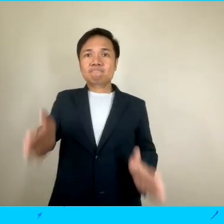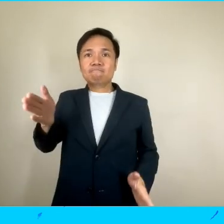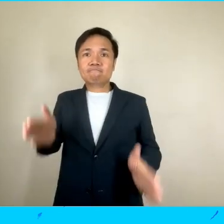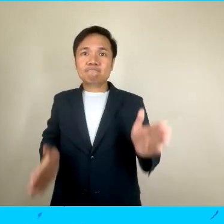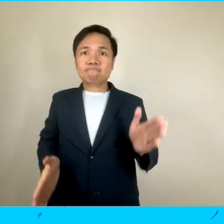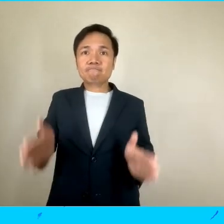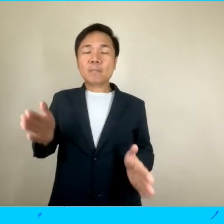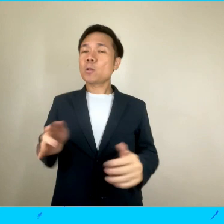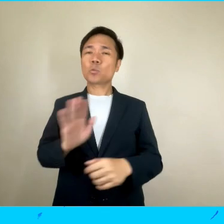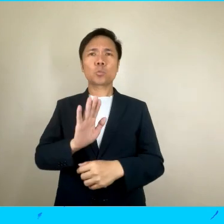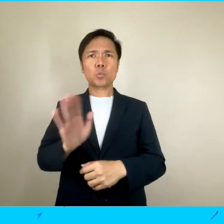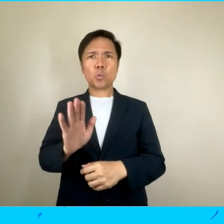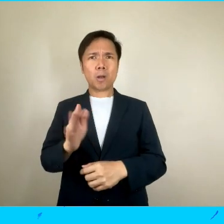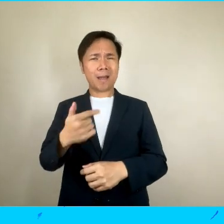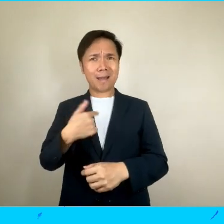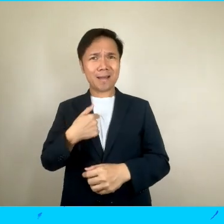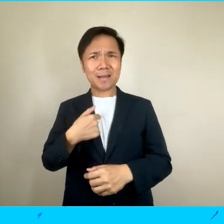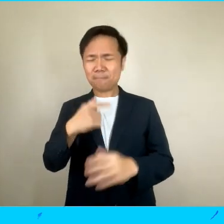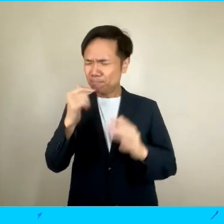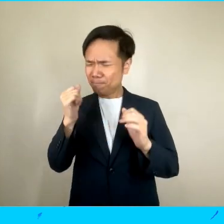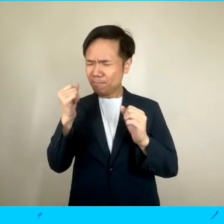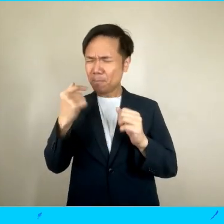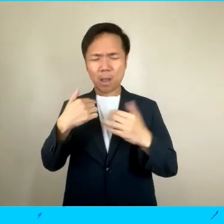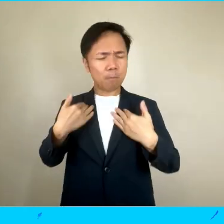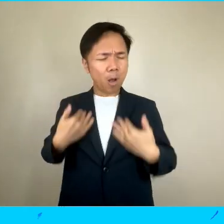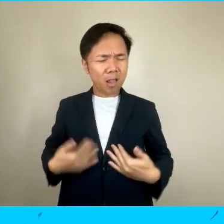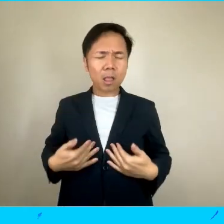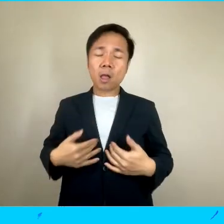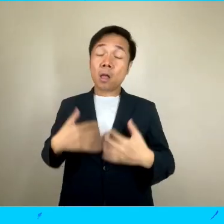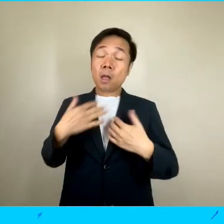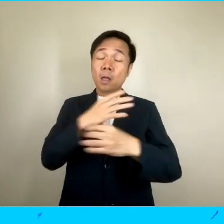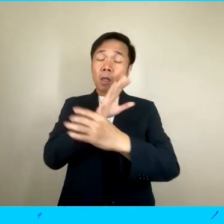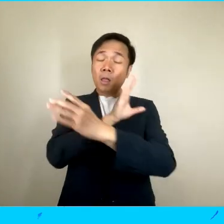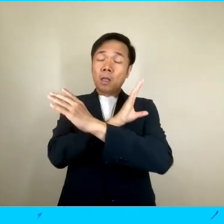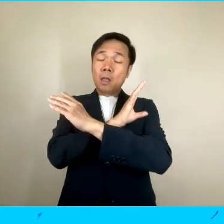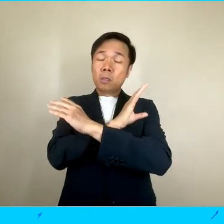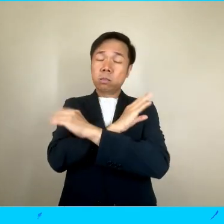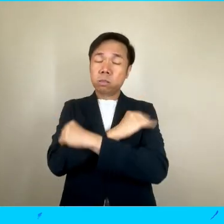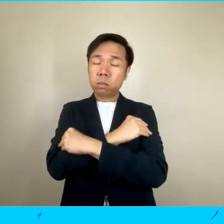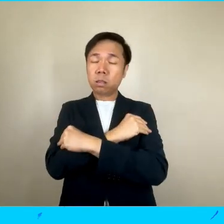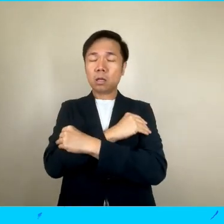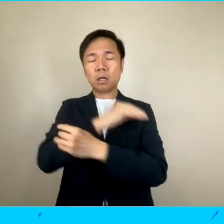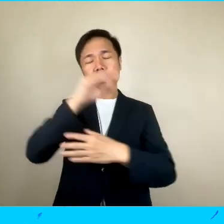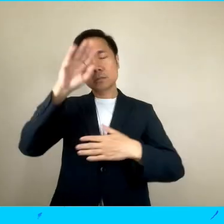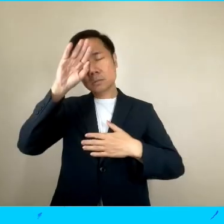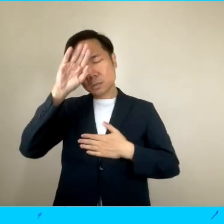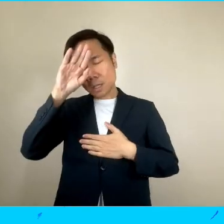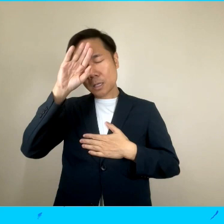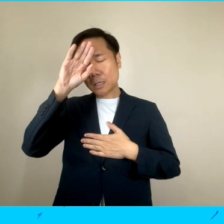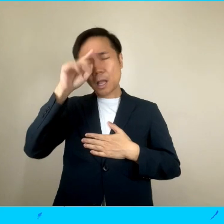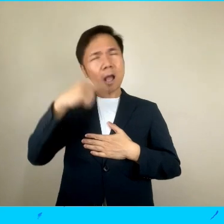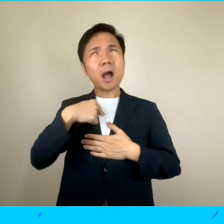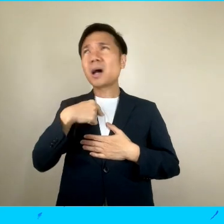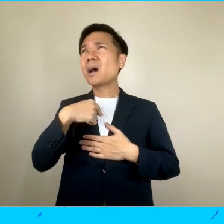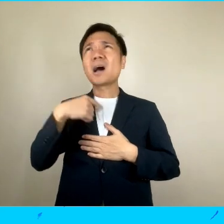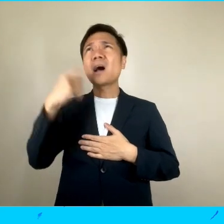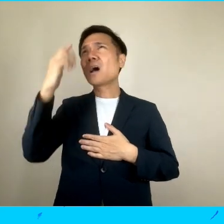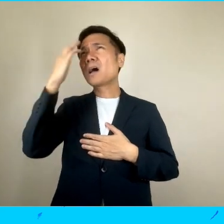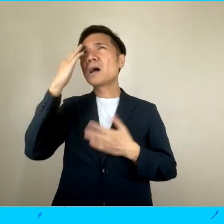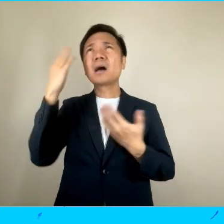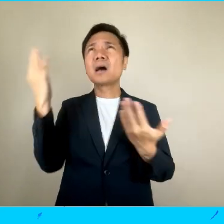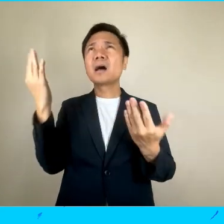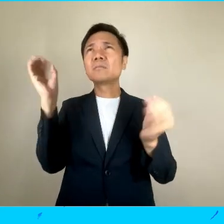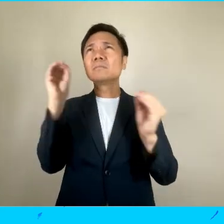des machines indestructibles, parce que je ne peux pas Par exemple, si mon cœur